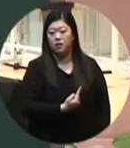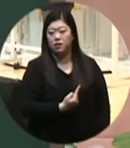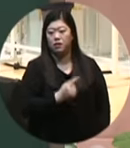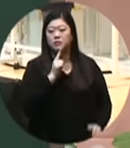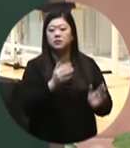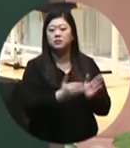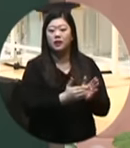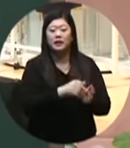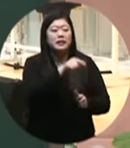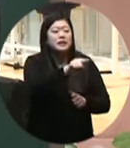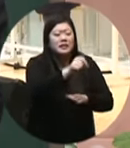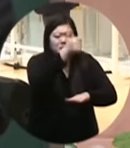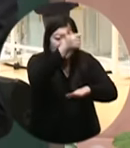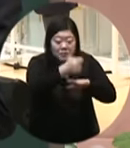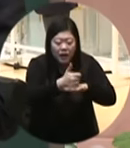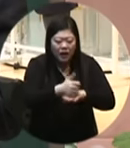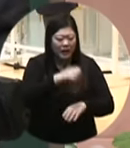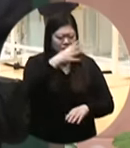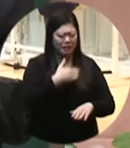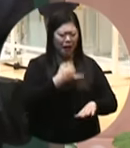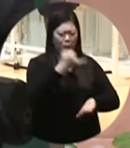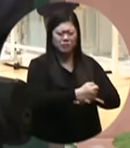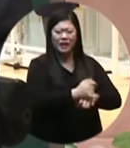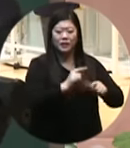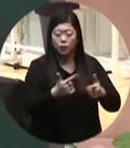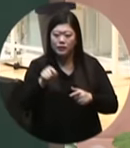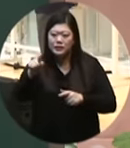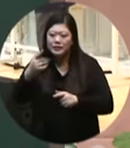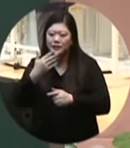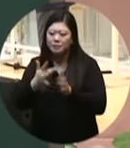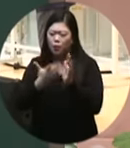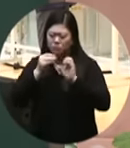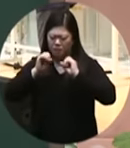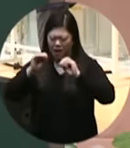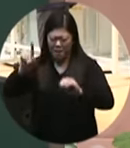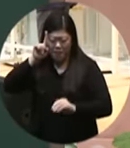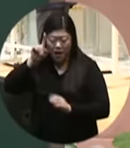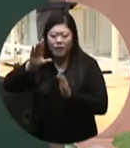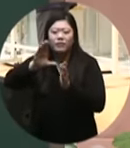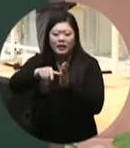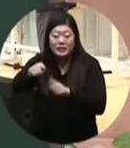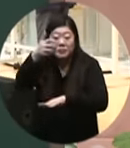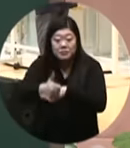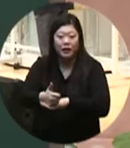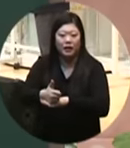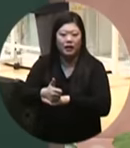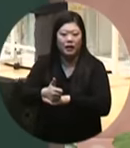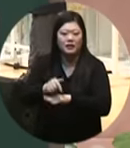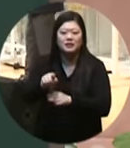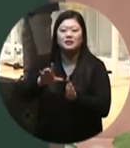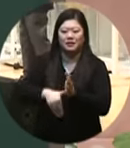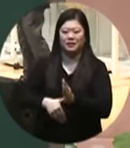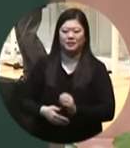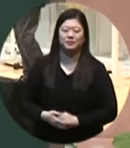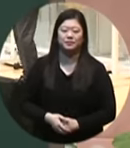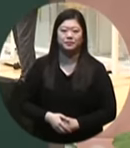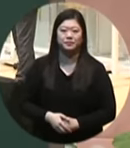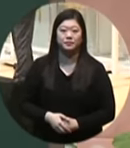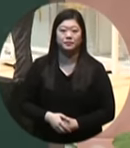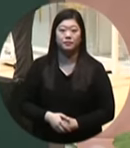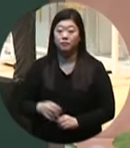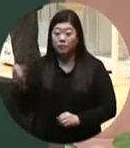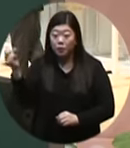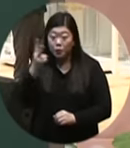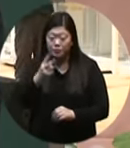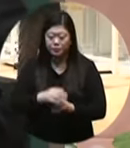마지막을 말합니다. I'm talking about that 그렇죠? last moment. 마태복음 25장 가짜 교회 일어나게 될 것이라. In